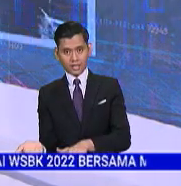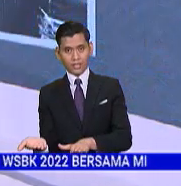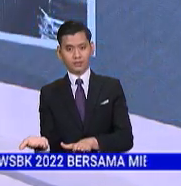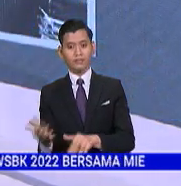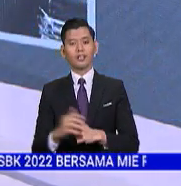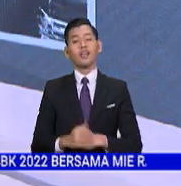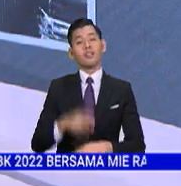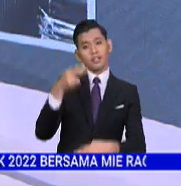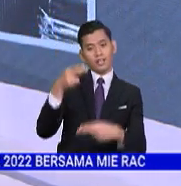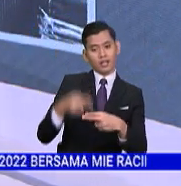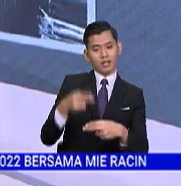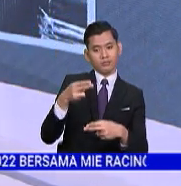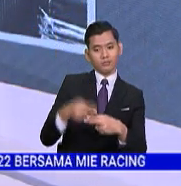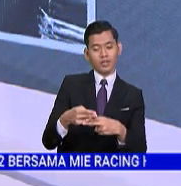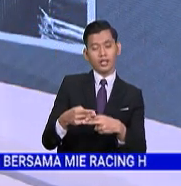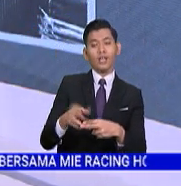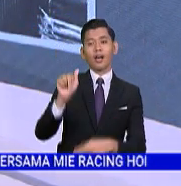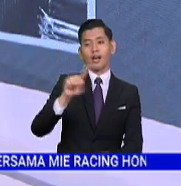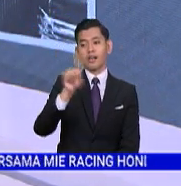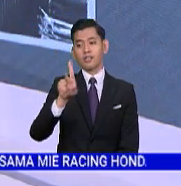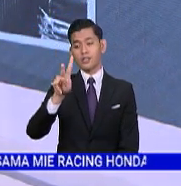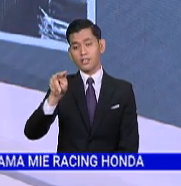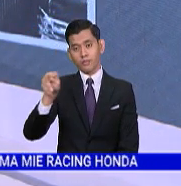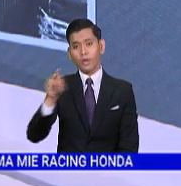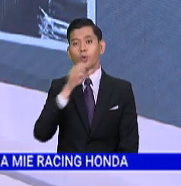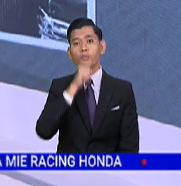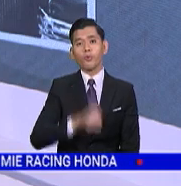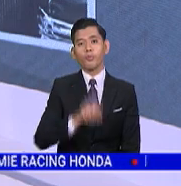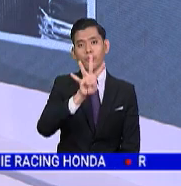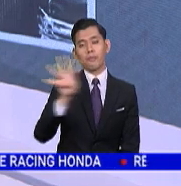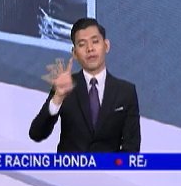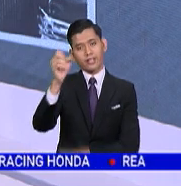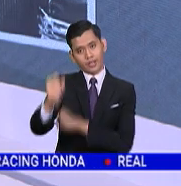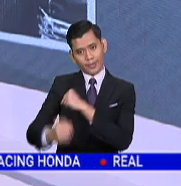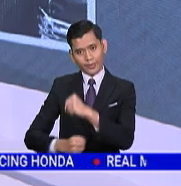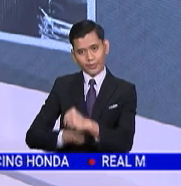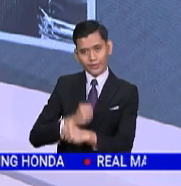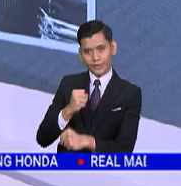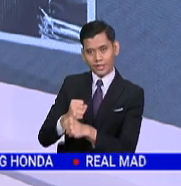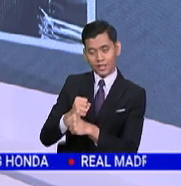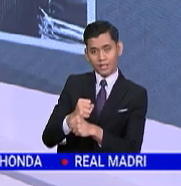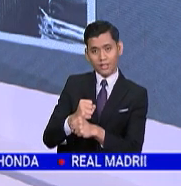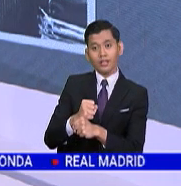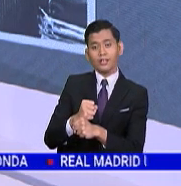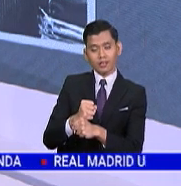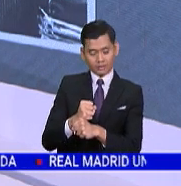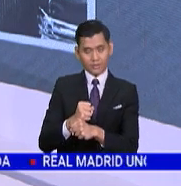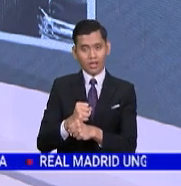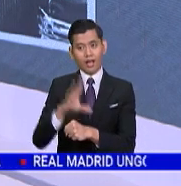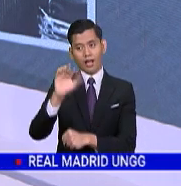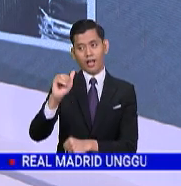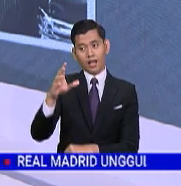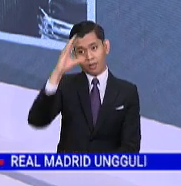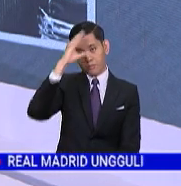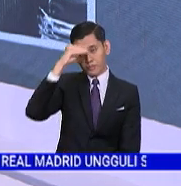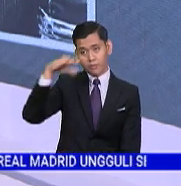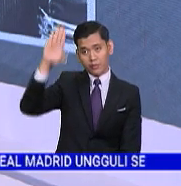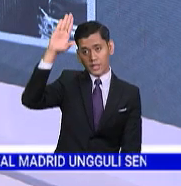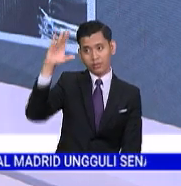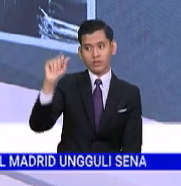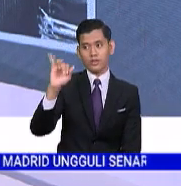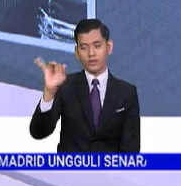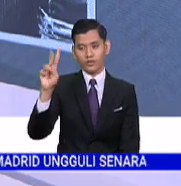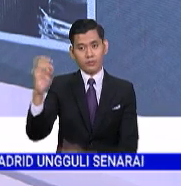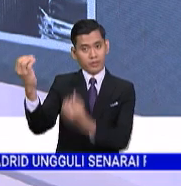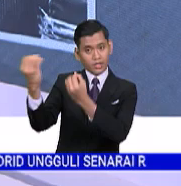bermukun di RTM Sarawak, Azman Johari, 44 tahun. Menurut abangnya, Sofian Johari, Allahyarham